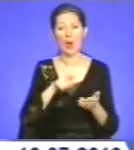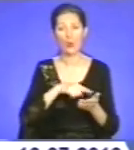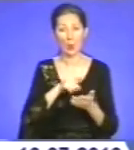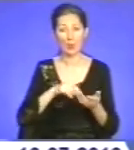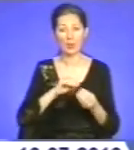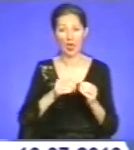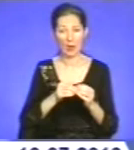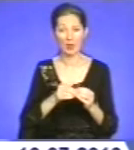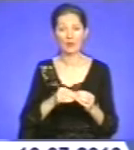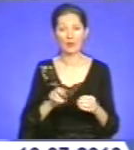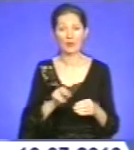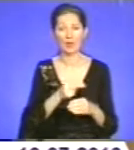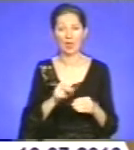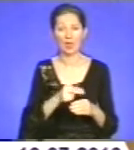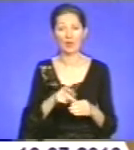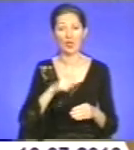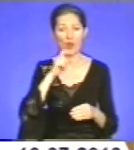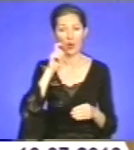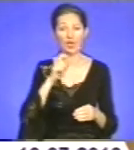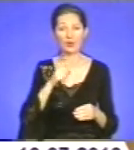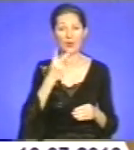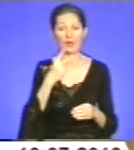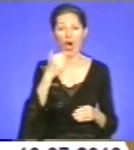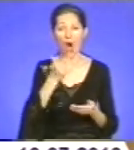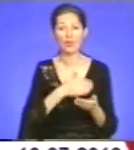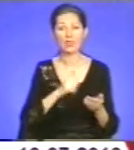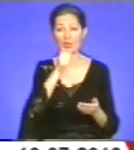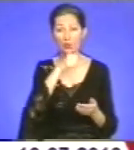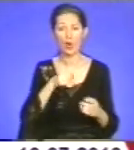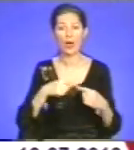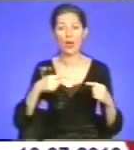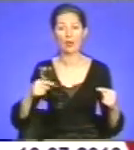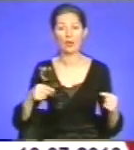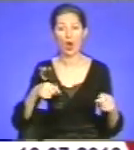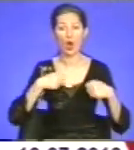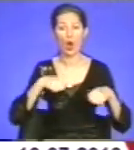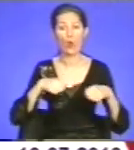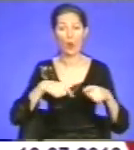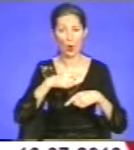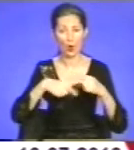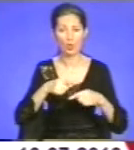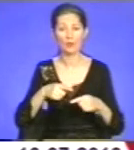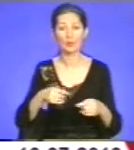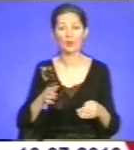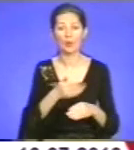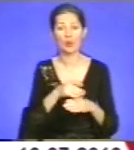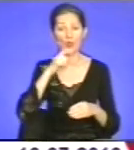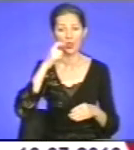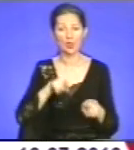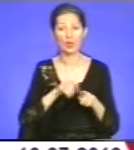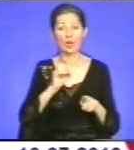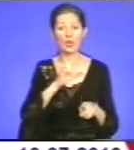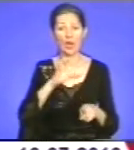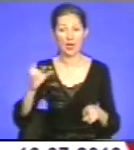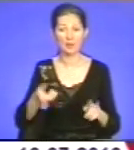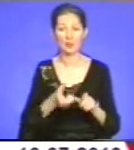країні. Детальніше у сюжеті. За 2 останніх роки товарооборот між Україною та ЄС перевищив 50 мільярдів доларів